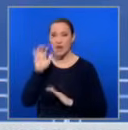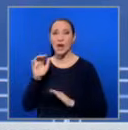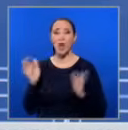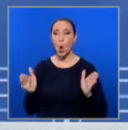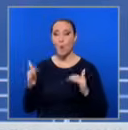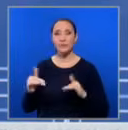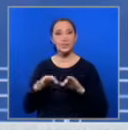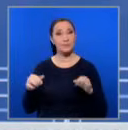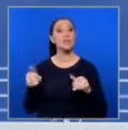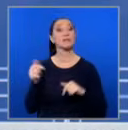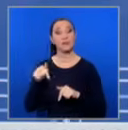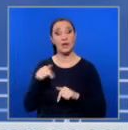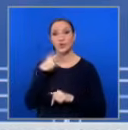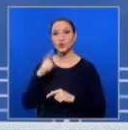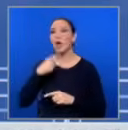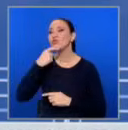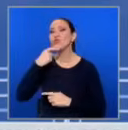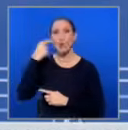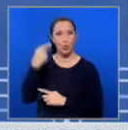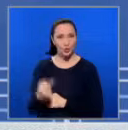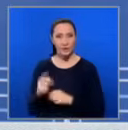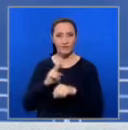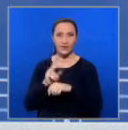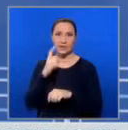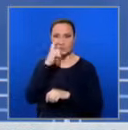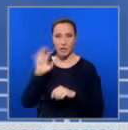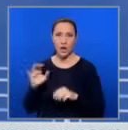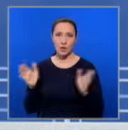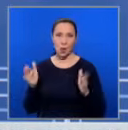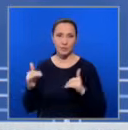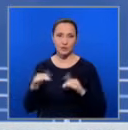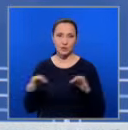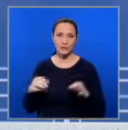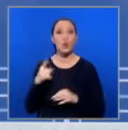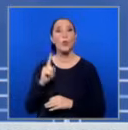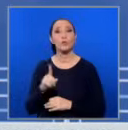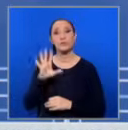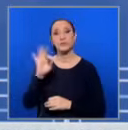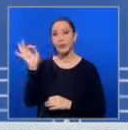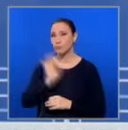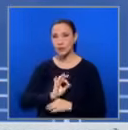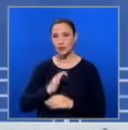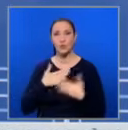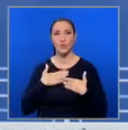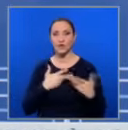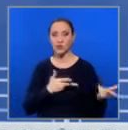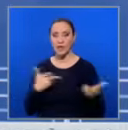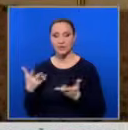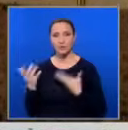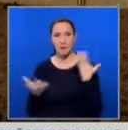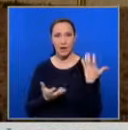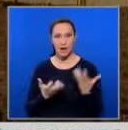още тази година, а до година 12 милиарда кубически метра, което е 50% от нашия износ на